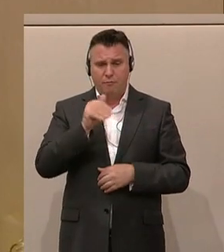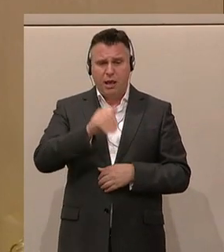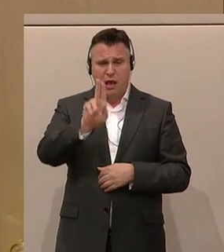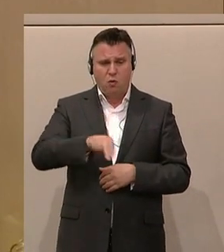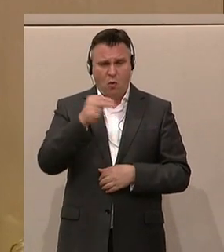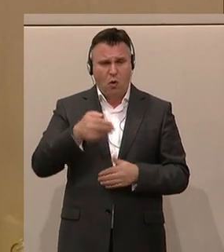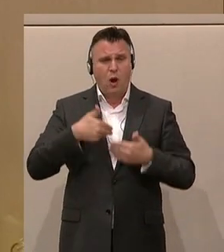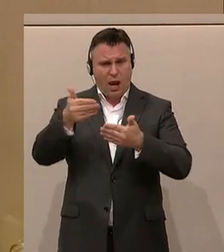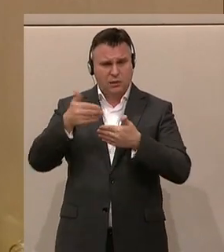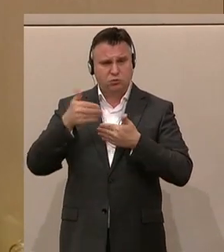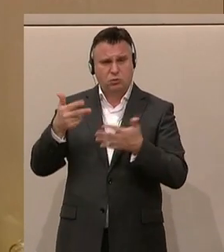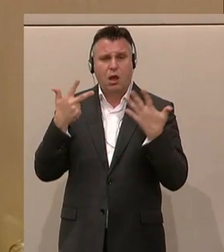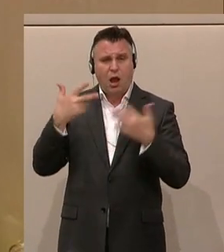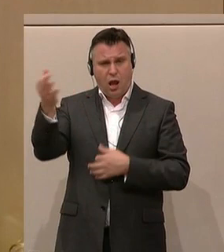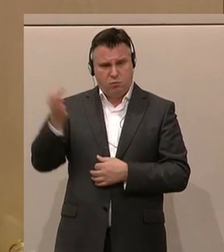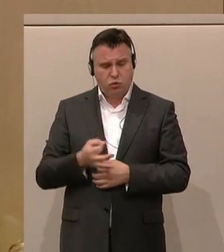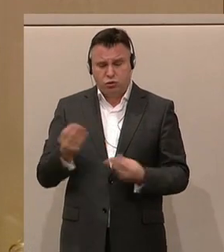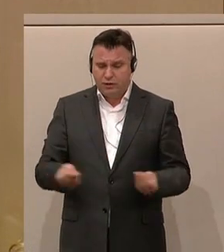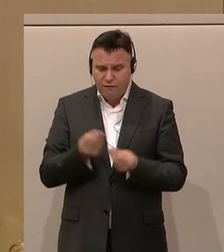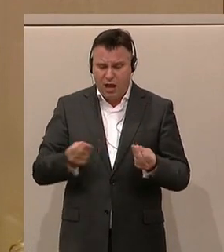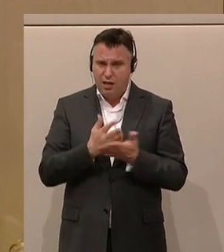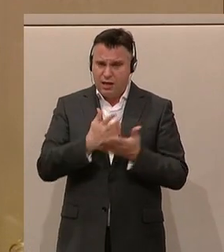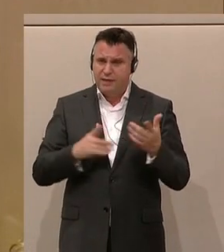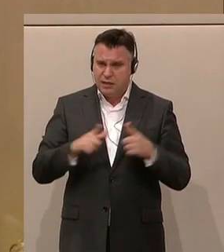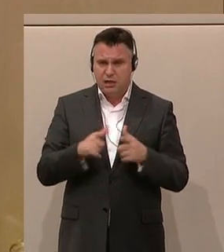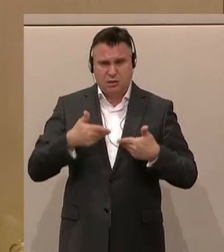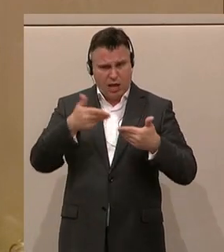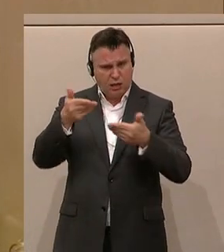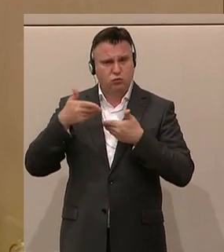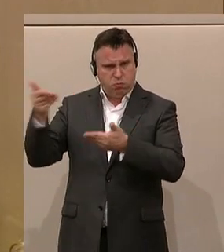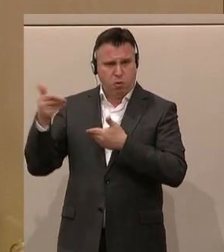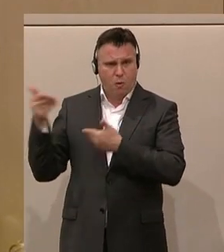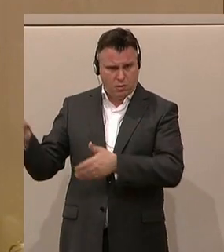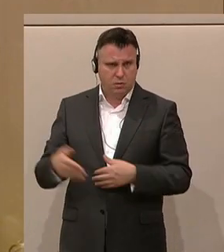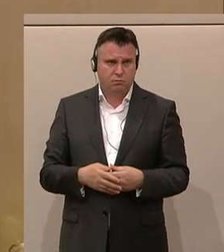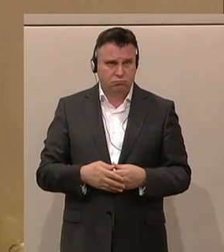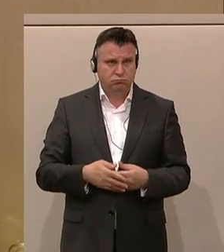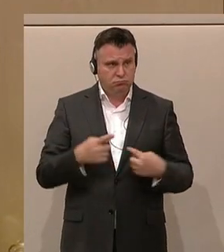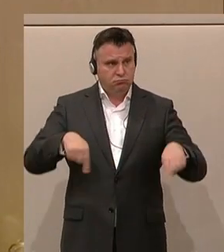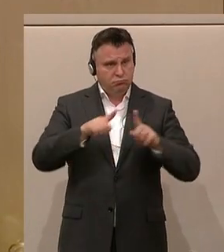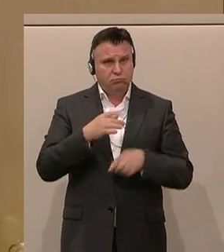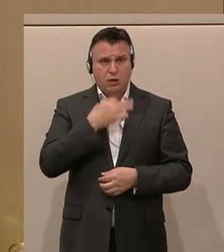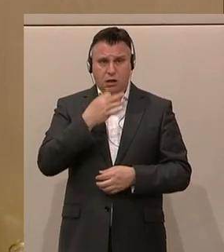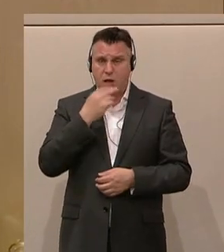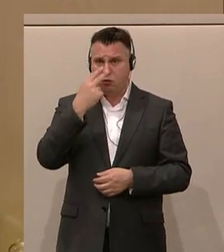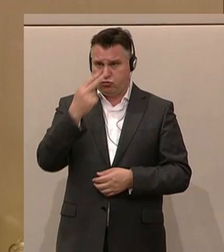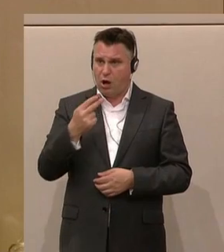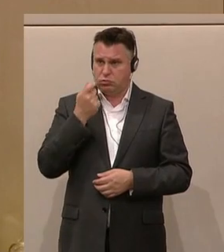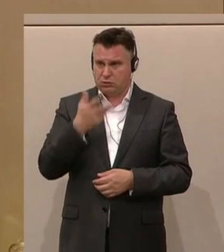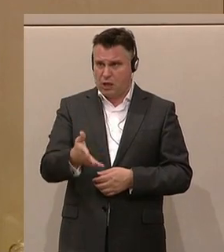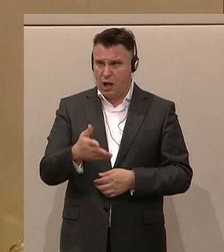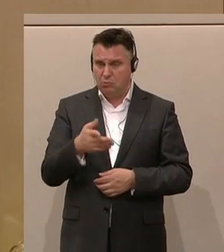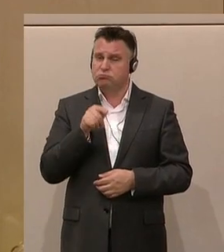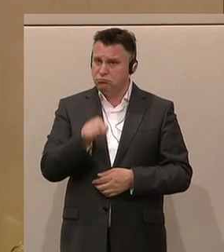exportiert. Das sind fast 8% aller heimischen Waren- und Dienstleistungsexporte. Und wenn man sich die Zahlen genauer anschaut, dann wird man sehen, dass